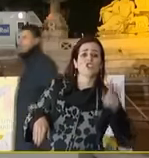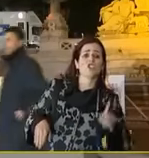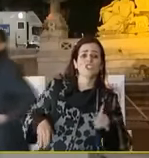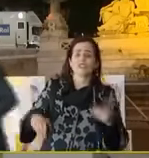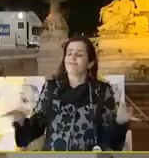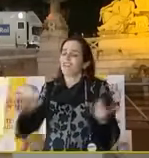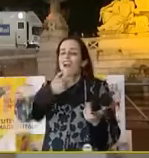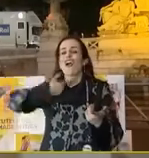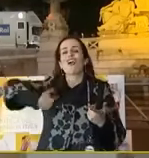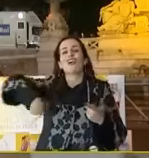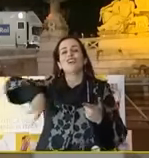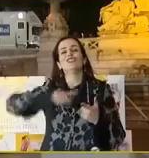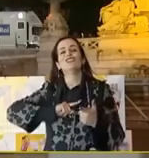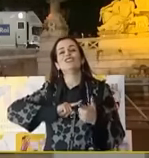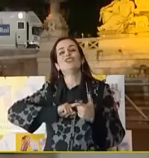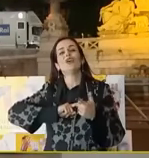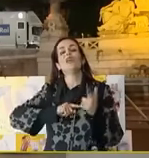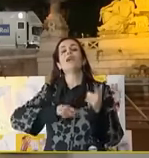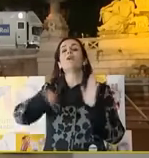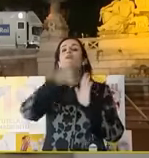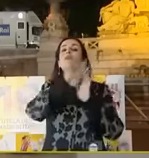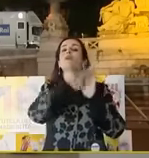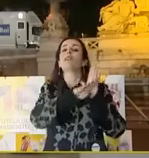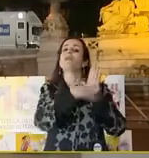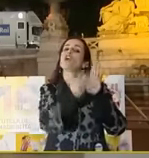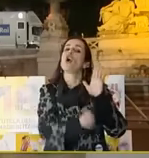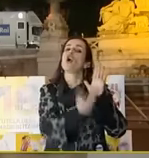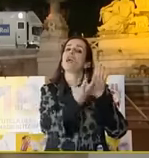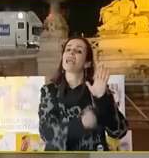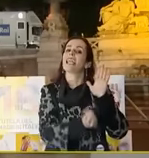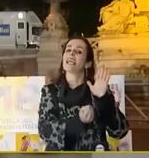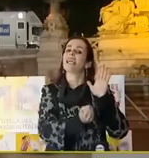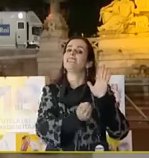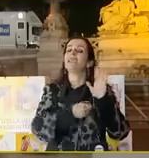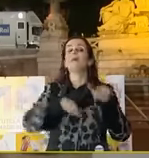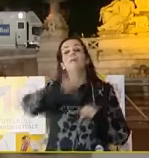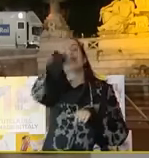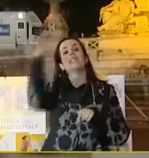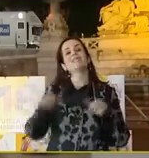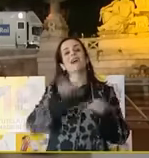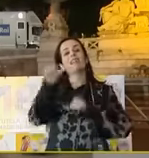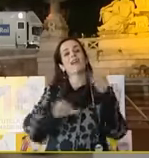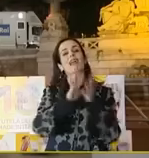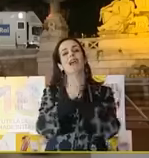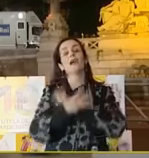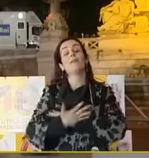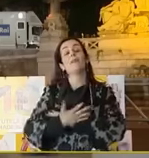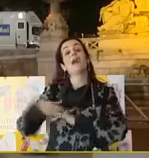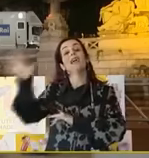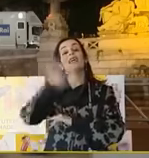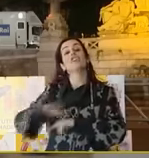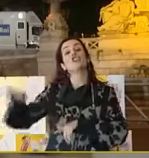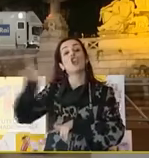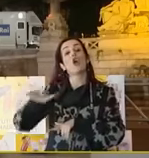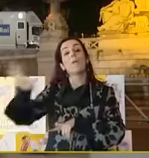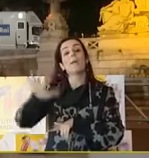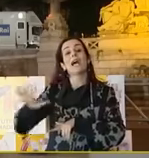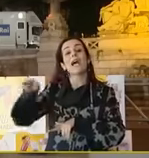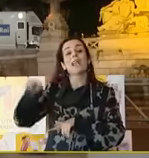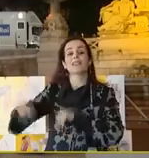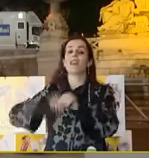programmi concreti con delle coperture concrete per cambiare il nostro paese e cambiare Regione Lombardia. Il 4 di marzo abbiamo